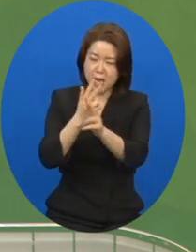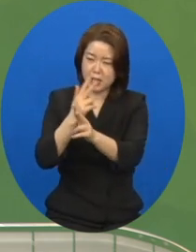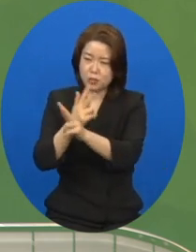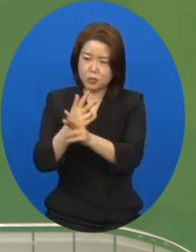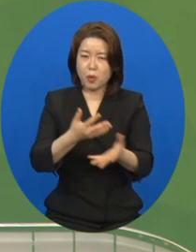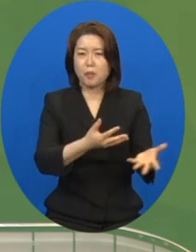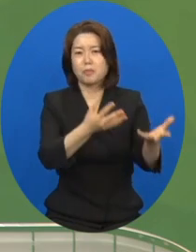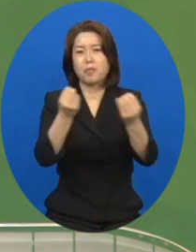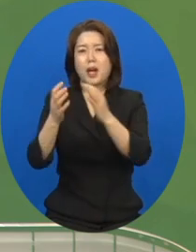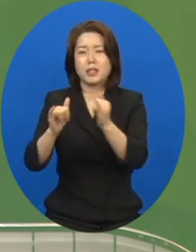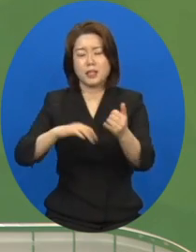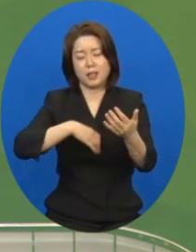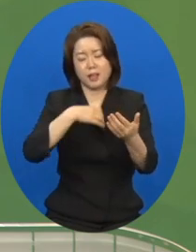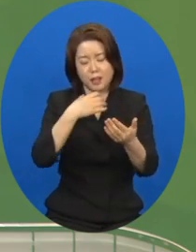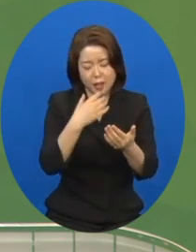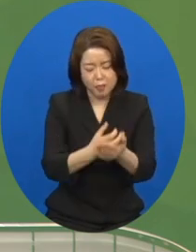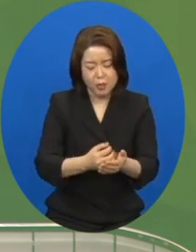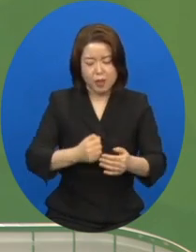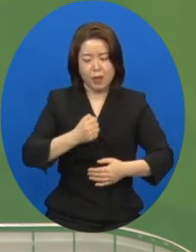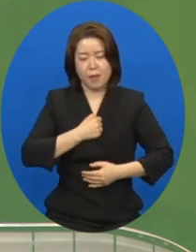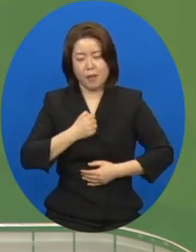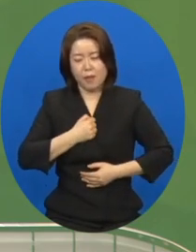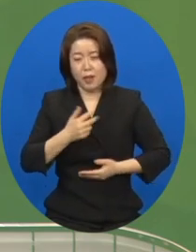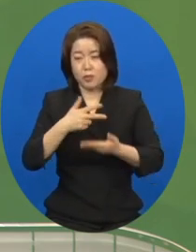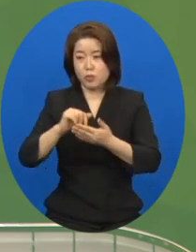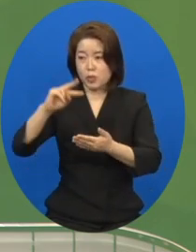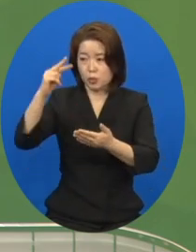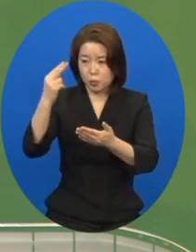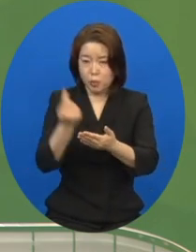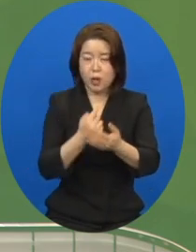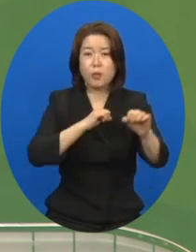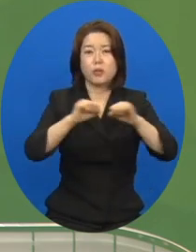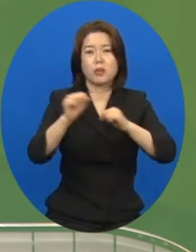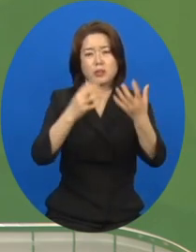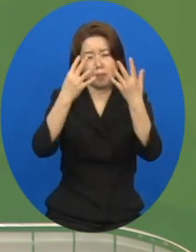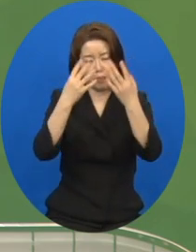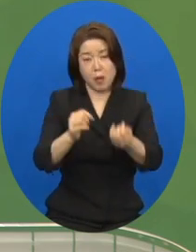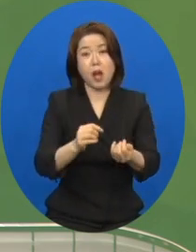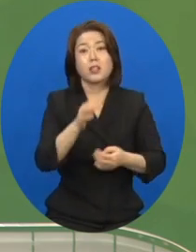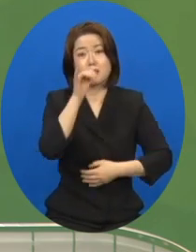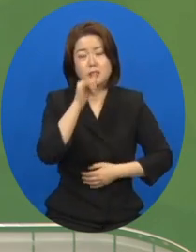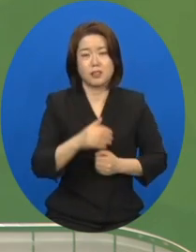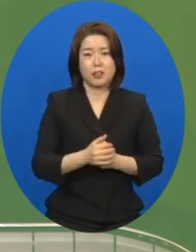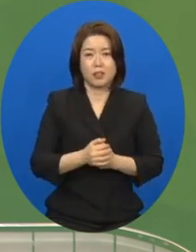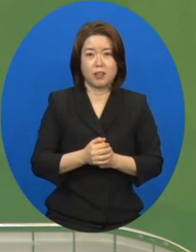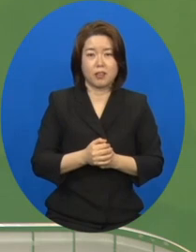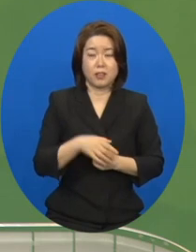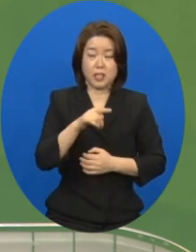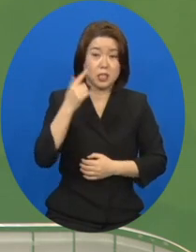사람들이 감동을 받고 가슴을 치고 주께로 돌아오는 역사가 일어났던 분이에요. 근데 이 찰스